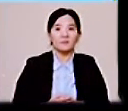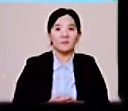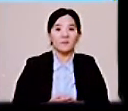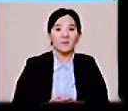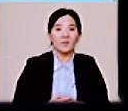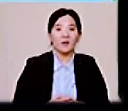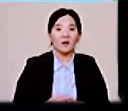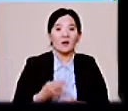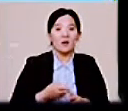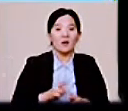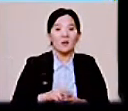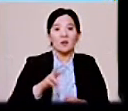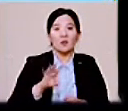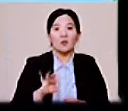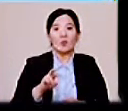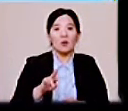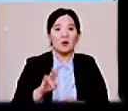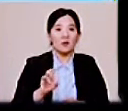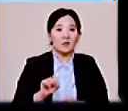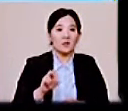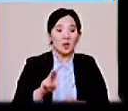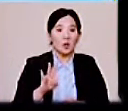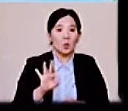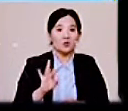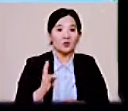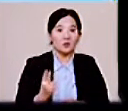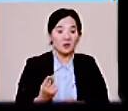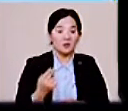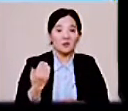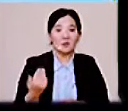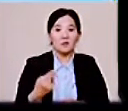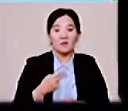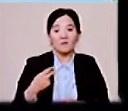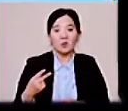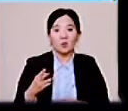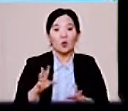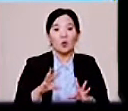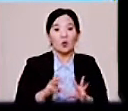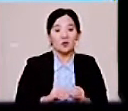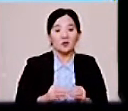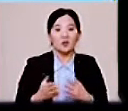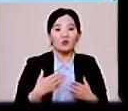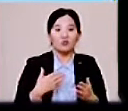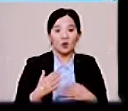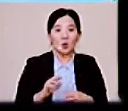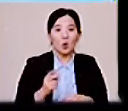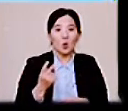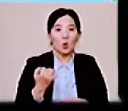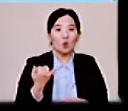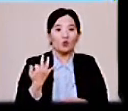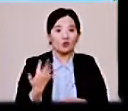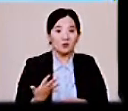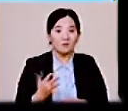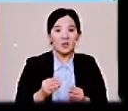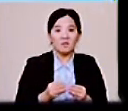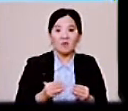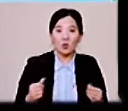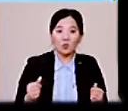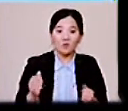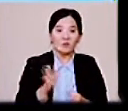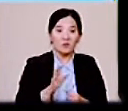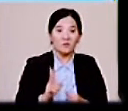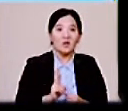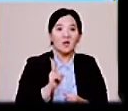Малярная концентрация. Чему же она равна? Она равна отношению количества растворенного вещества